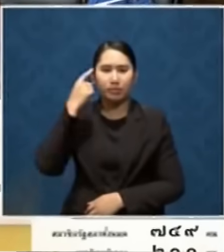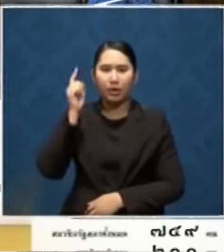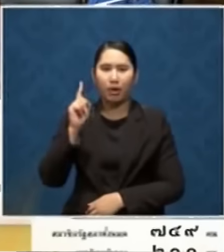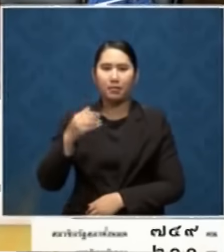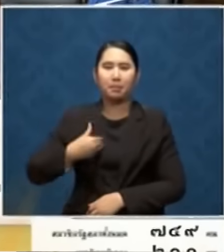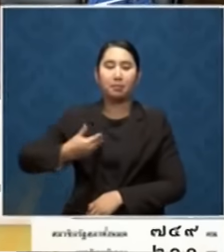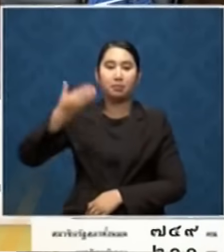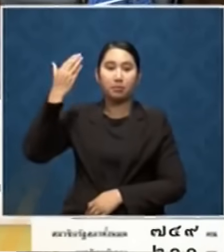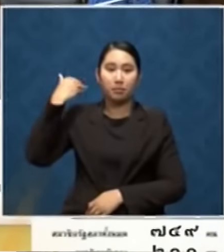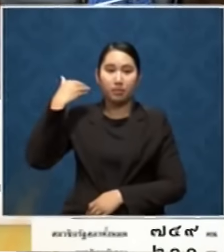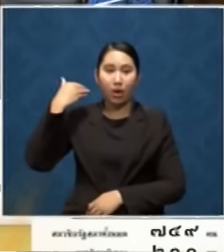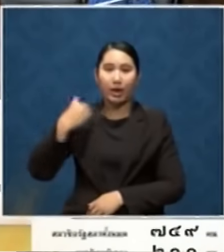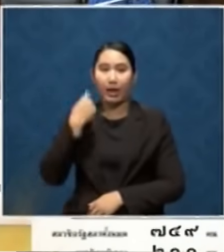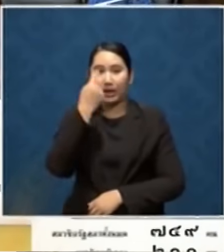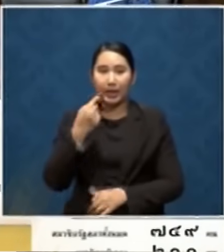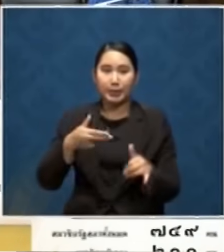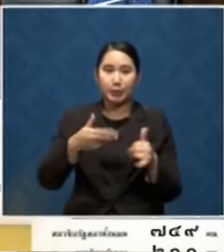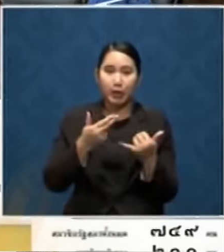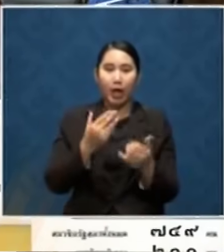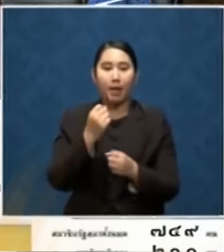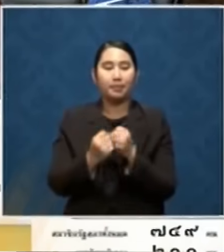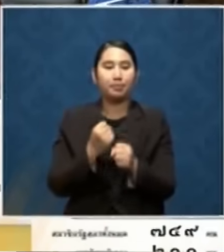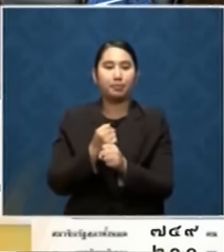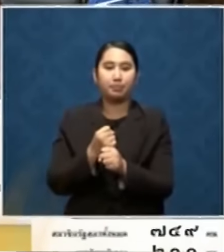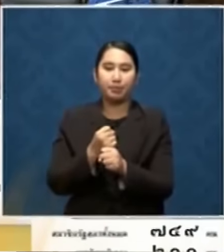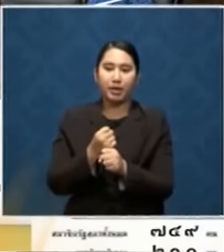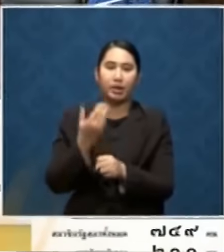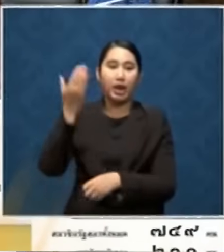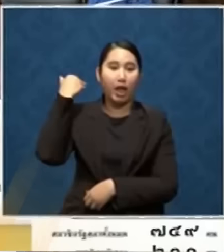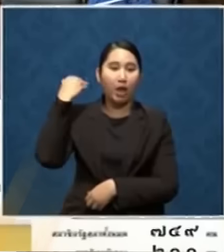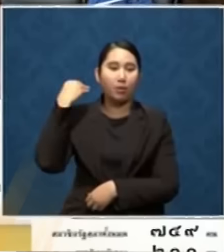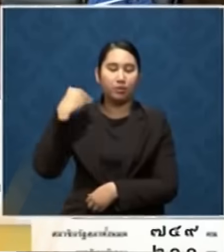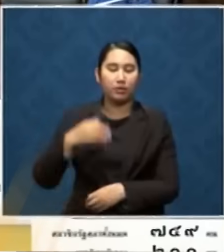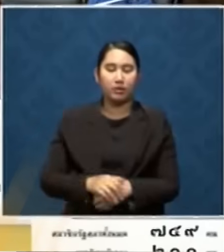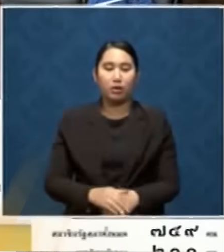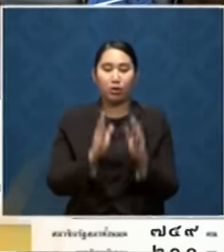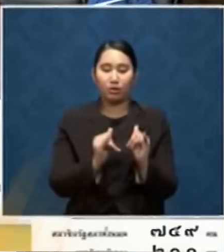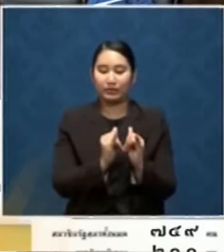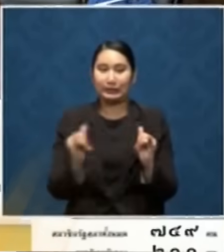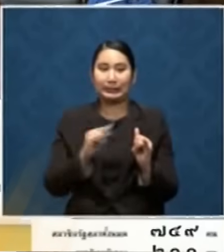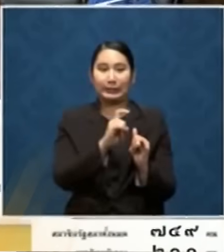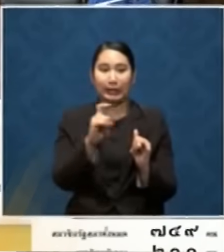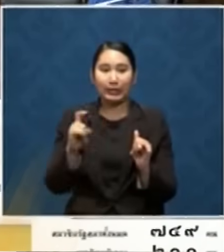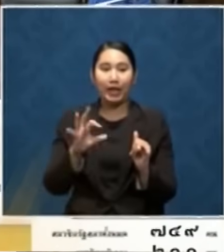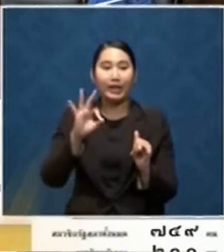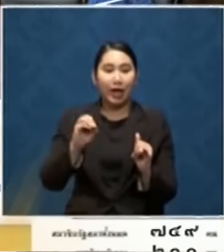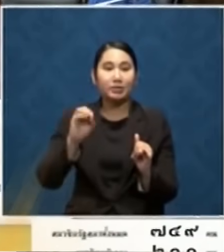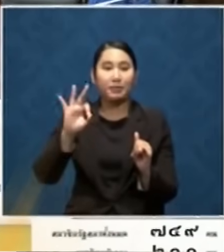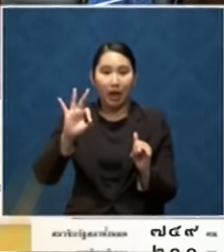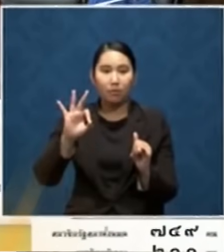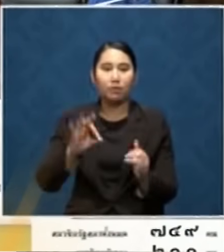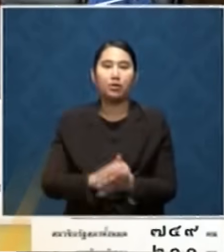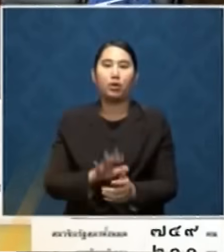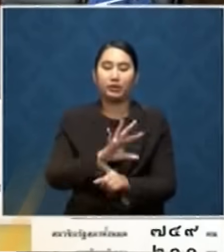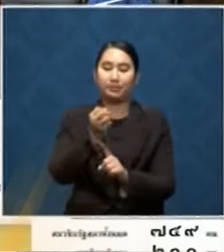ตั้งแต่ยังไม่รู้ว่าใครเป็นคนยิงเมื่อหลายปีก่อน99ศพที่ราชประสงค์เป็นต้นและย้อนหลังไปถึงเรื่อง 6ตุลา 16ตุลาคม